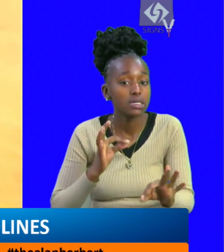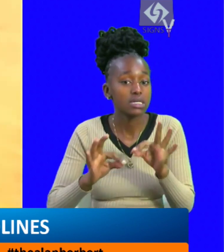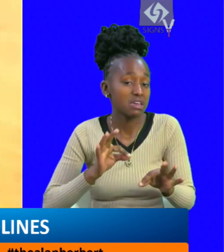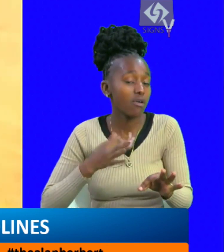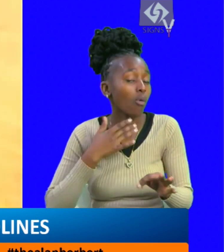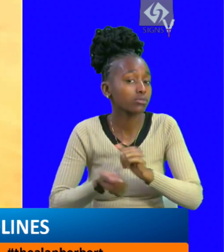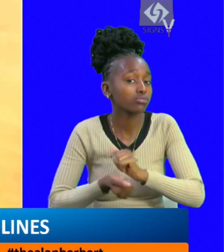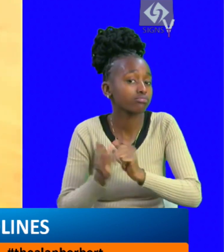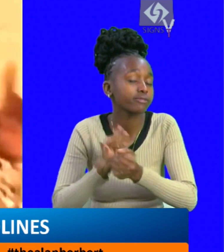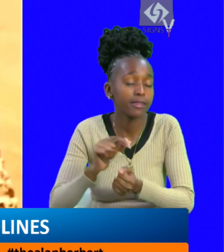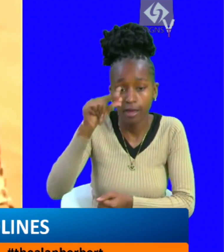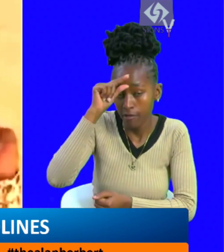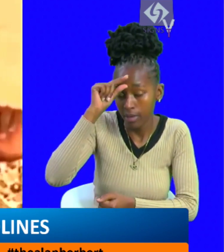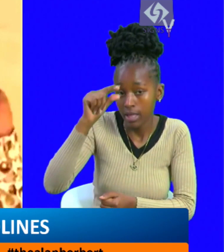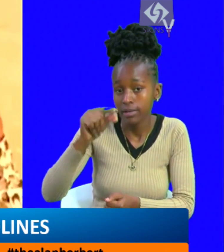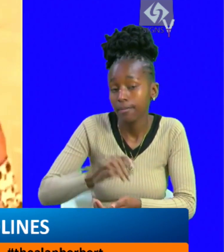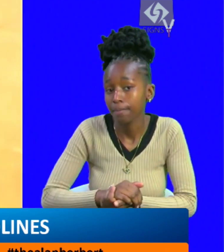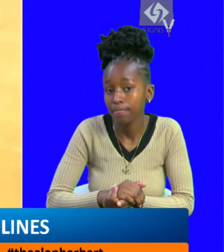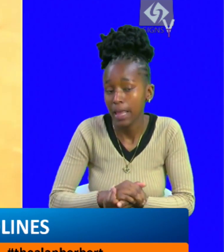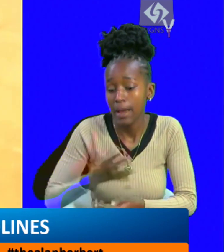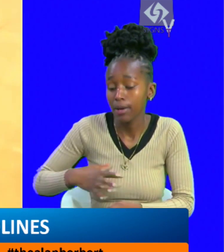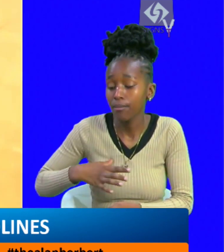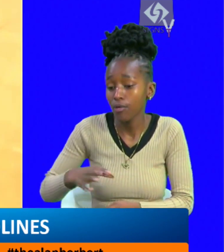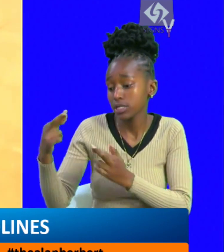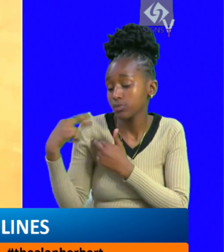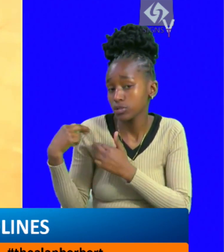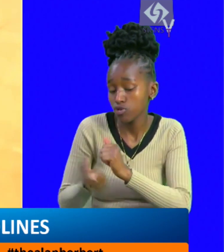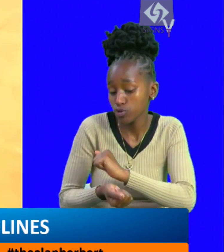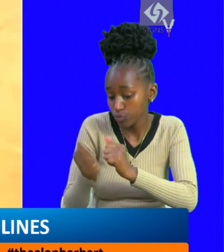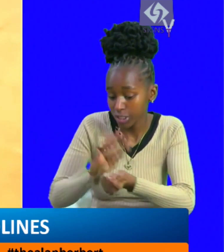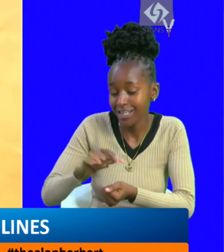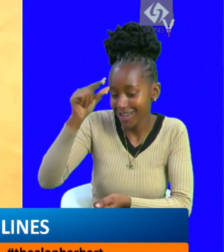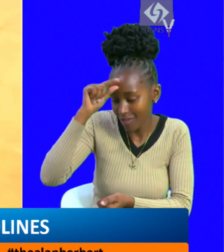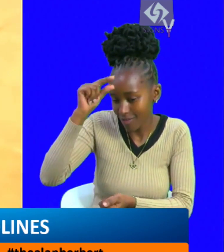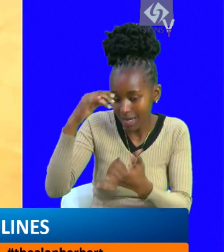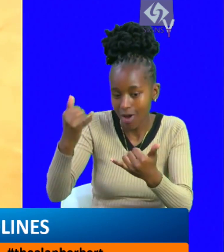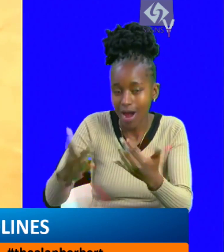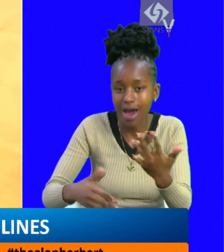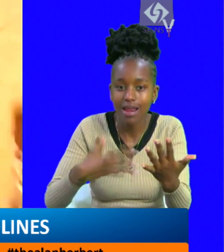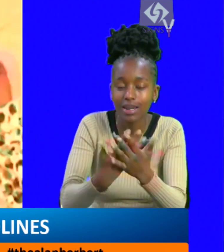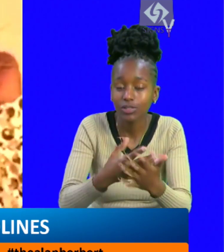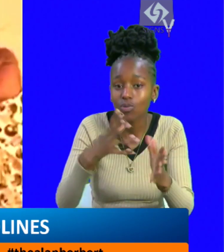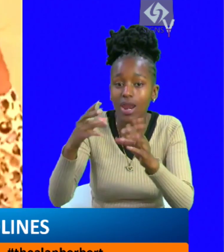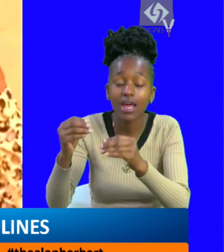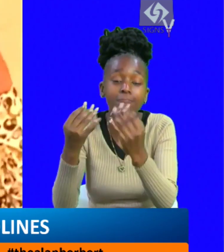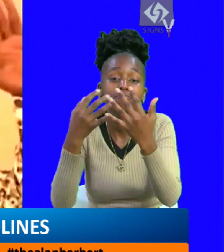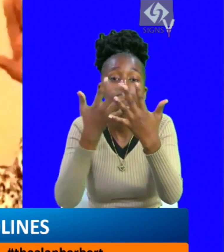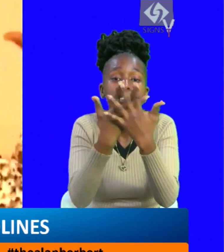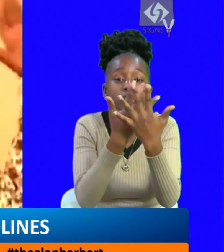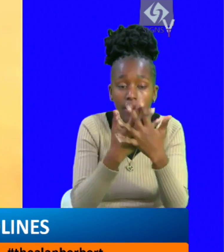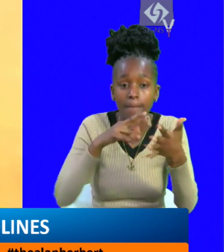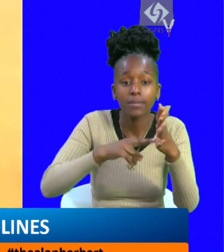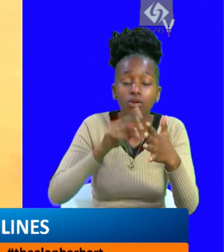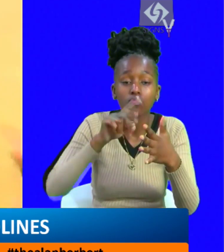Alafu wao wanaanza kusonga. Tena wanatupa na nyinyi mnarudisha. Mpaka sasa tuliporudi hapa, nikiwa wengine wanasema ati